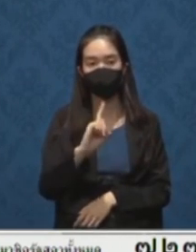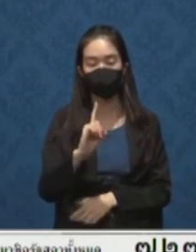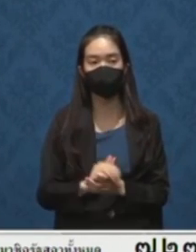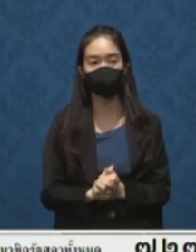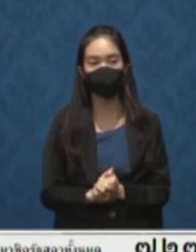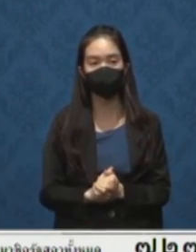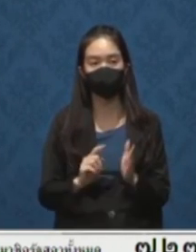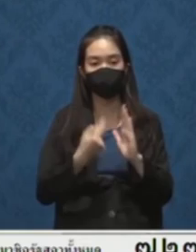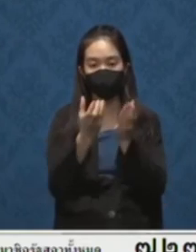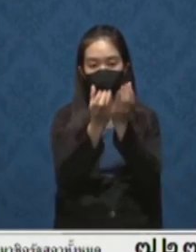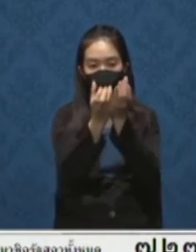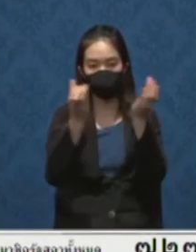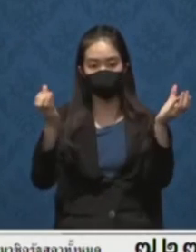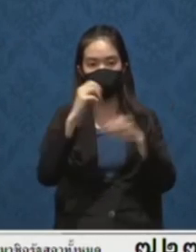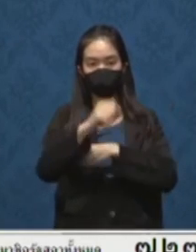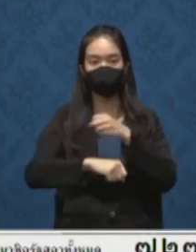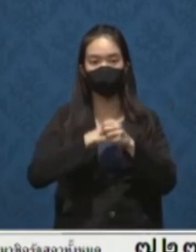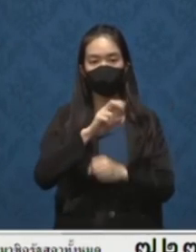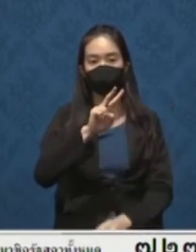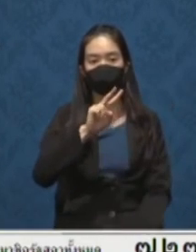รฐ ธรรม นู ล2557